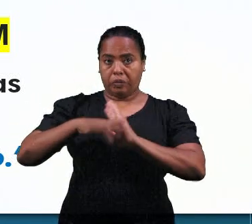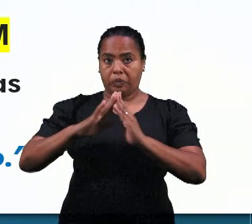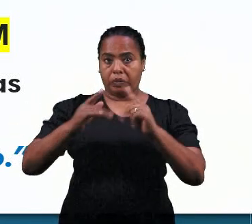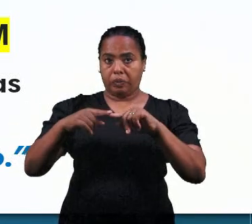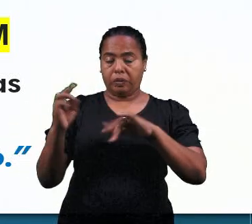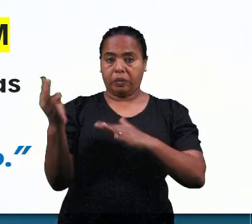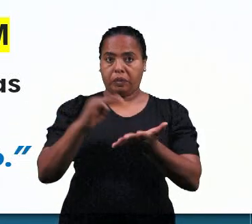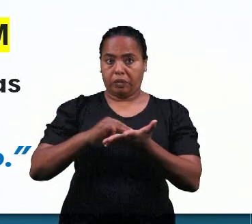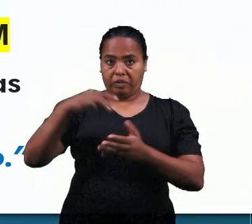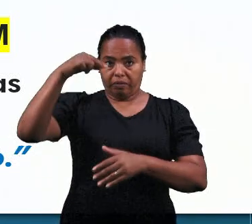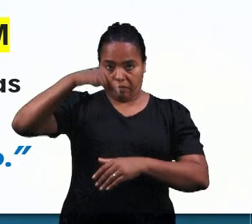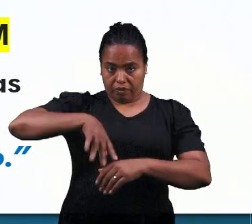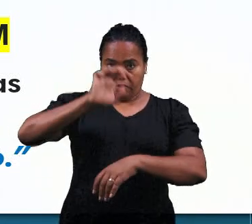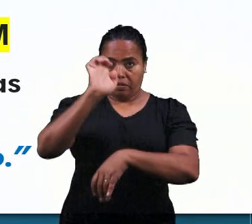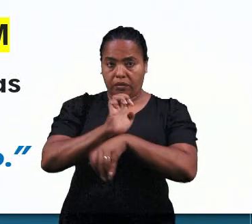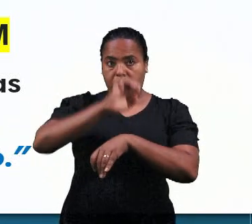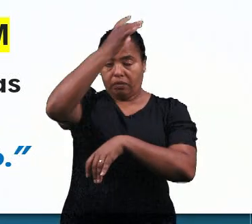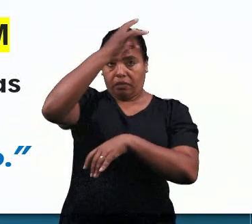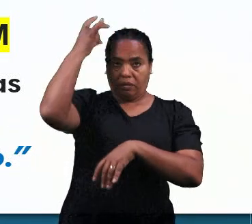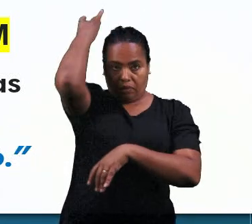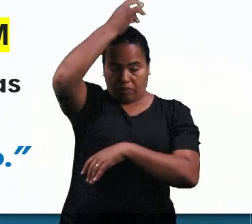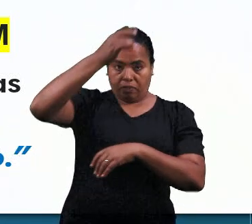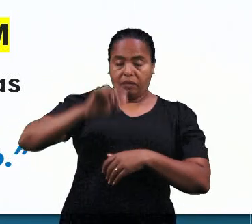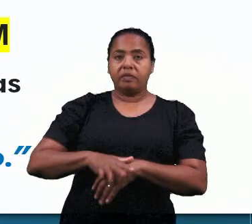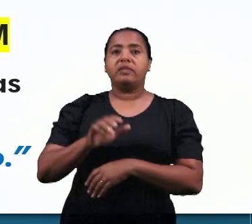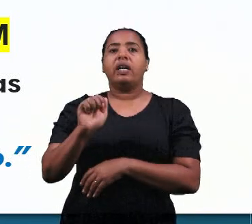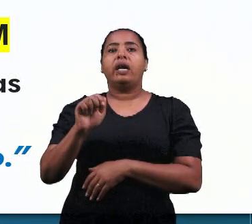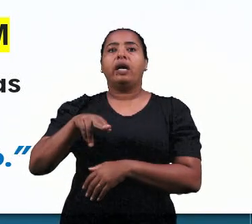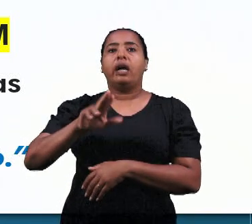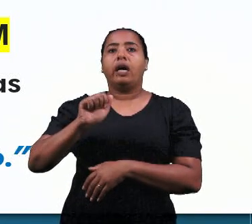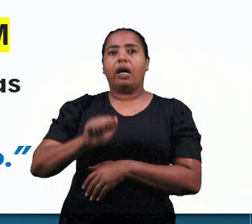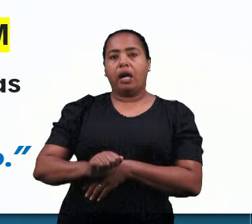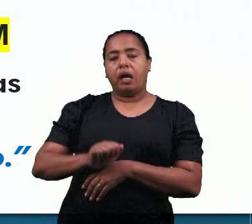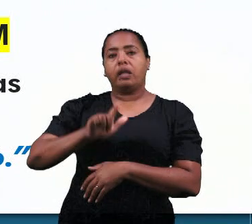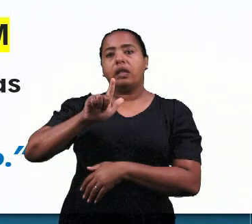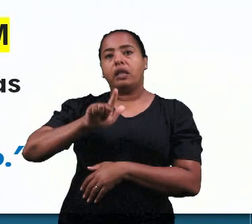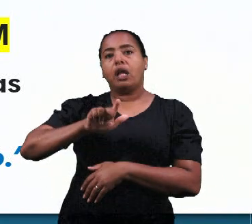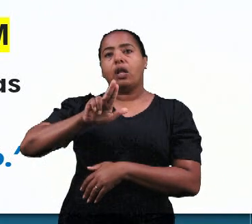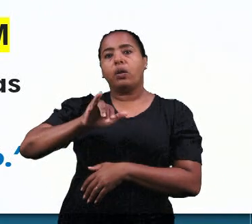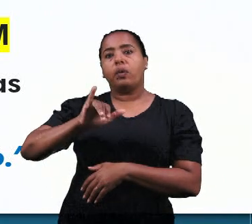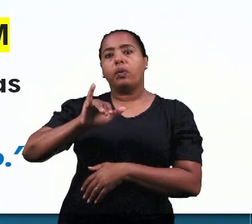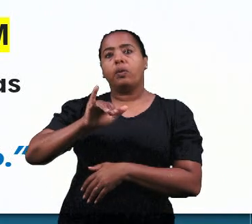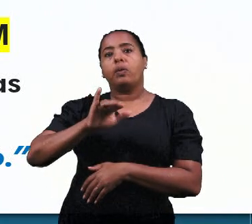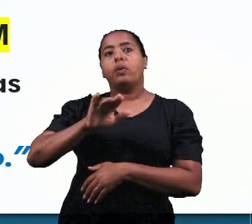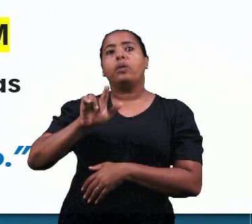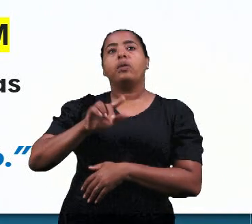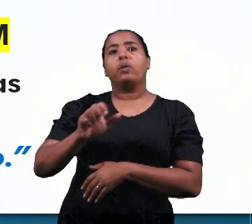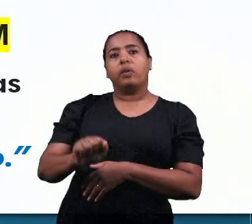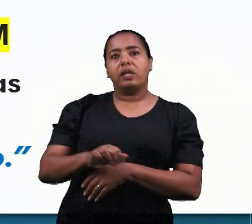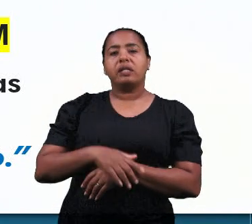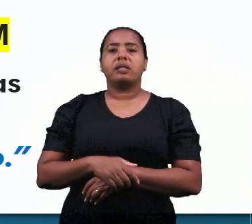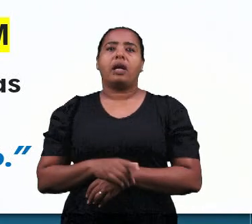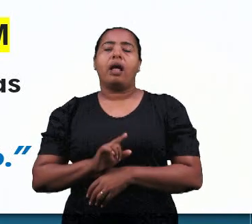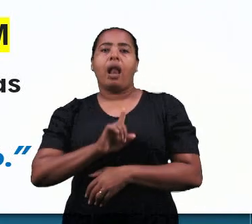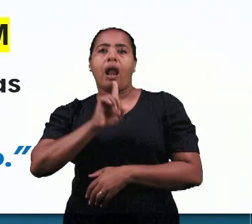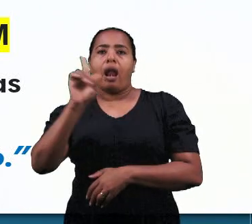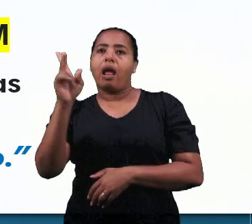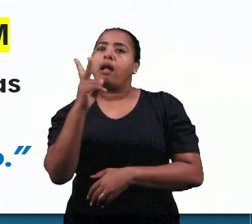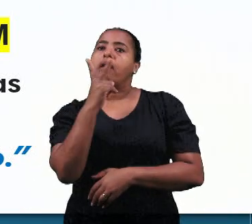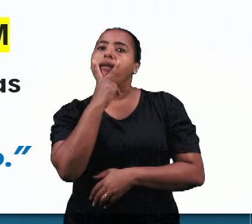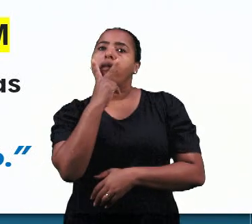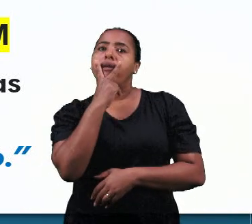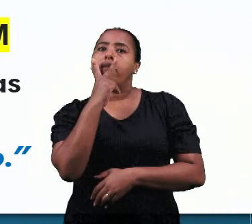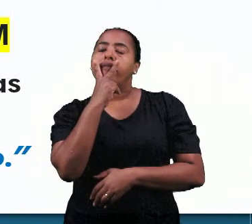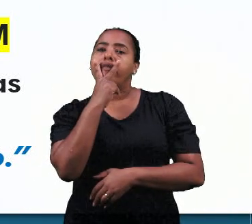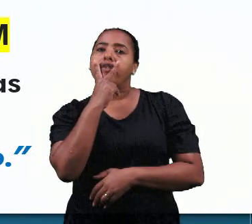Maranatha, qui vient de l'état de Spirito Santo, notre sœur Anne-Louise Lima Correa. Elle est de l'église en île de